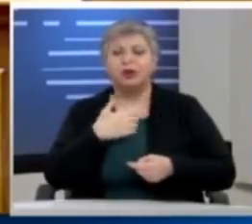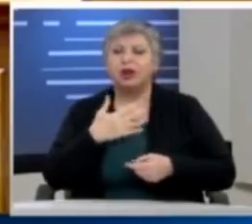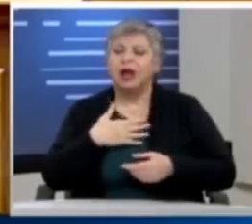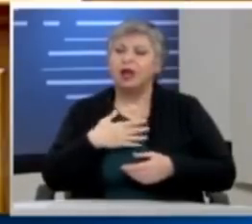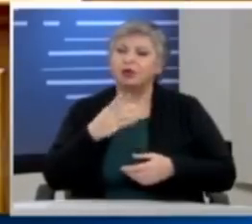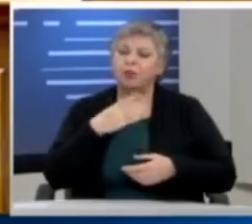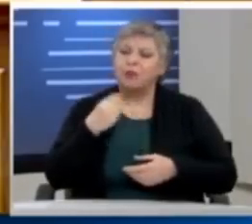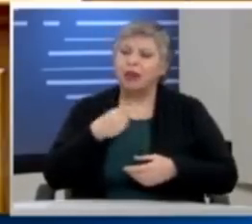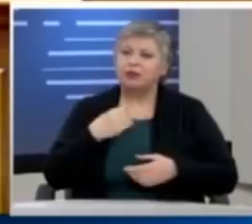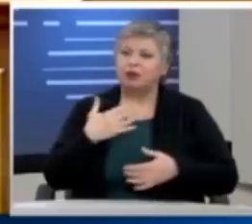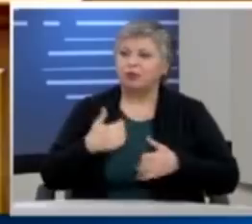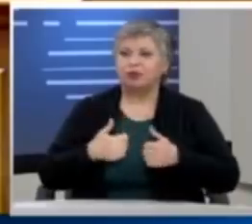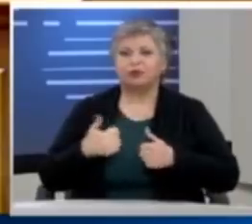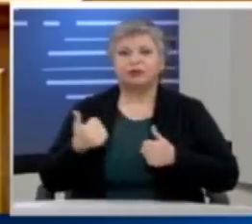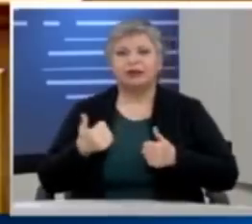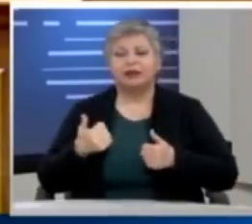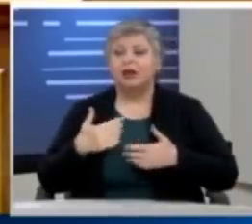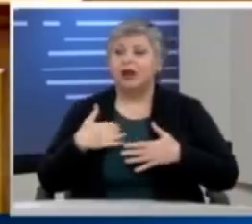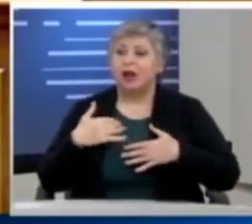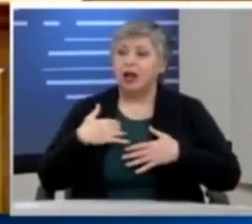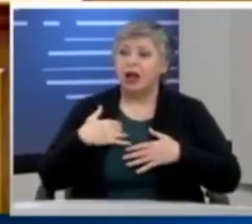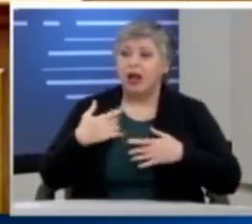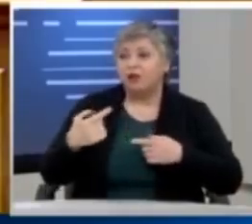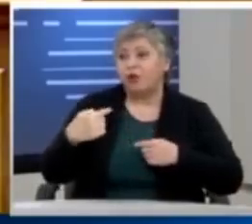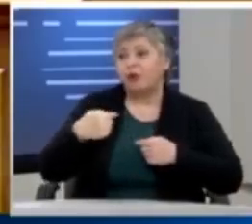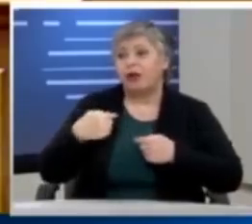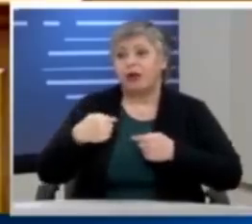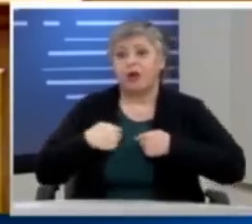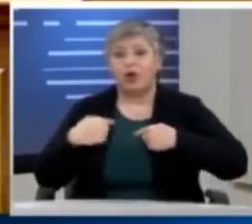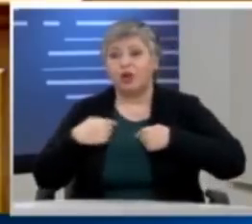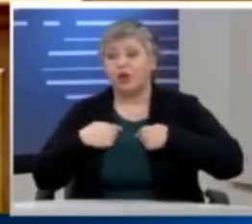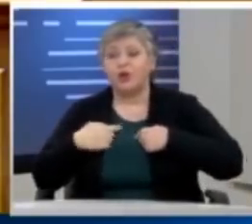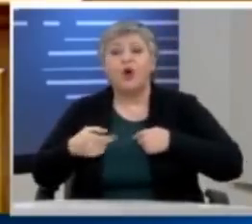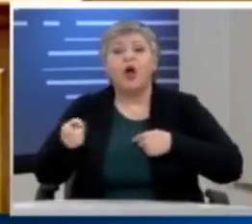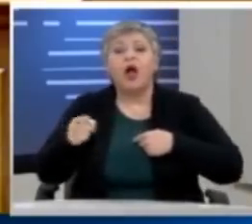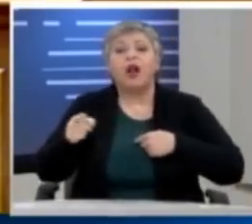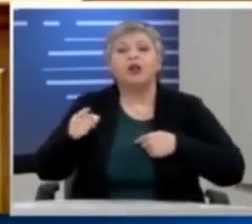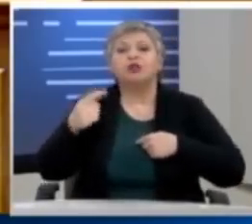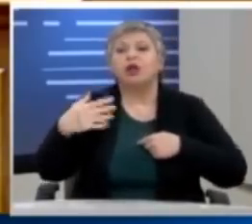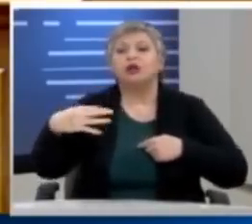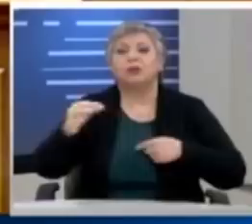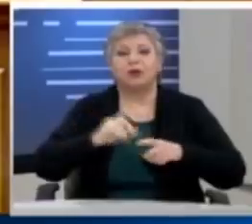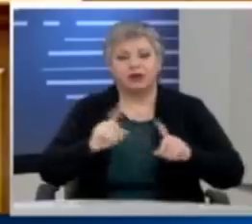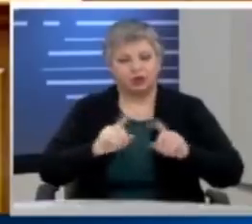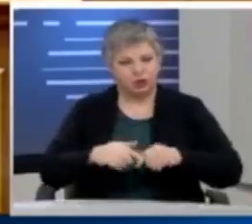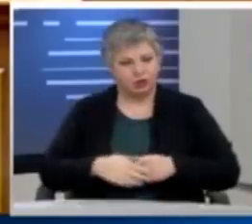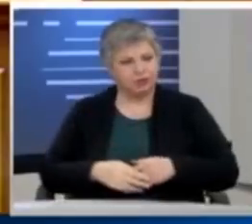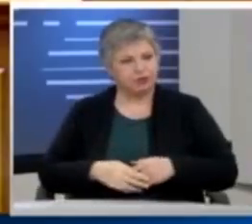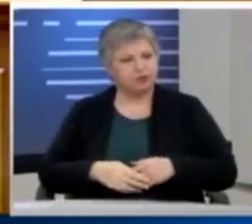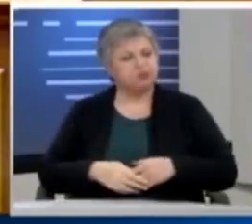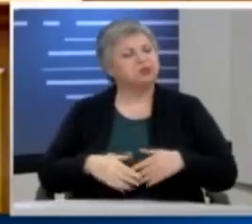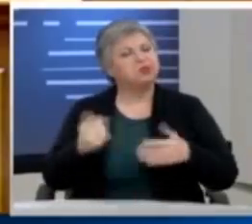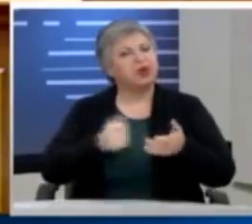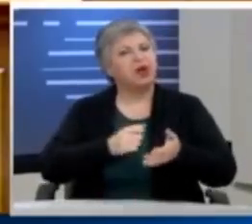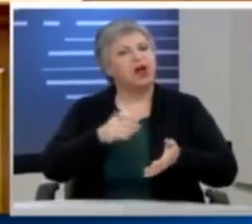προλάβουν άλλοι. Προφανώς σας ενημέρωσαν για την έκθεση αυτή, την έχετε υπόψη σας και τι απαιτούν από